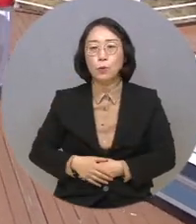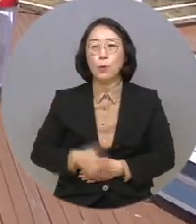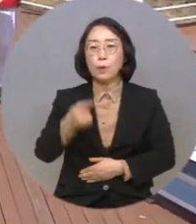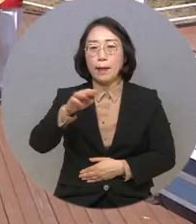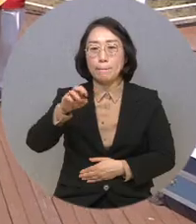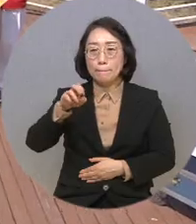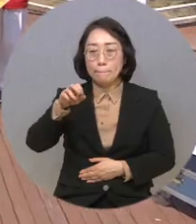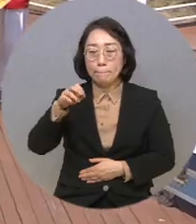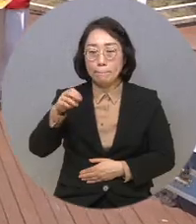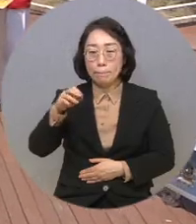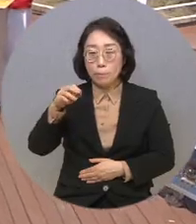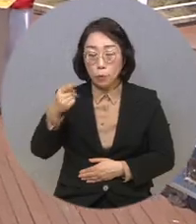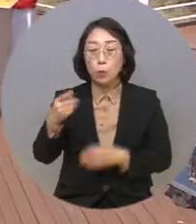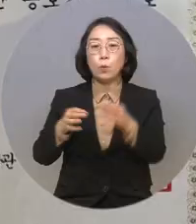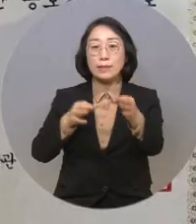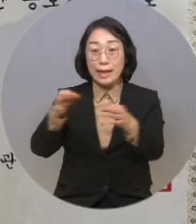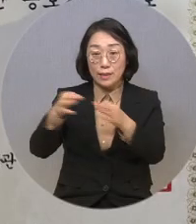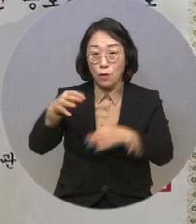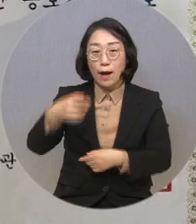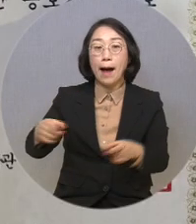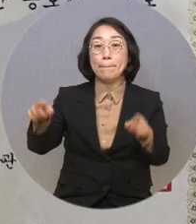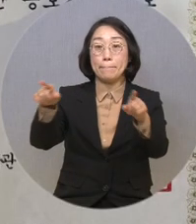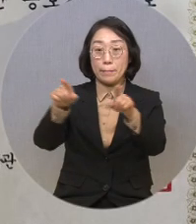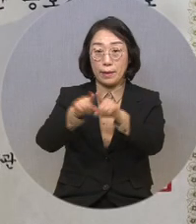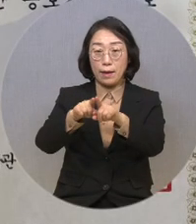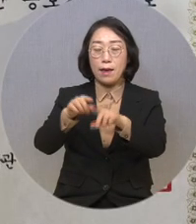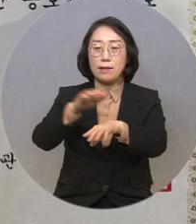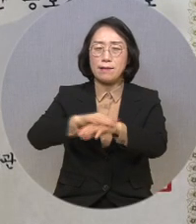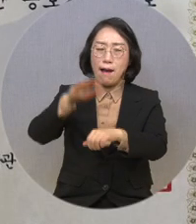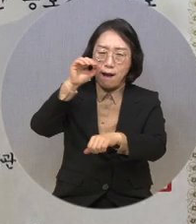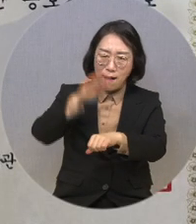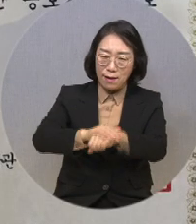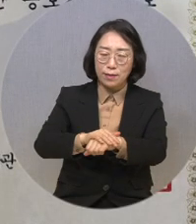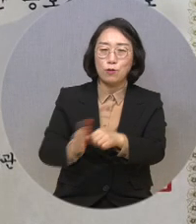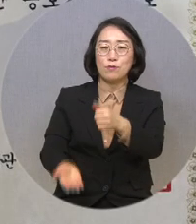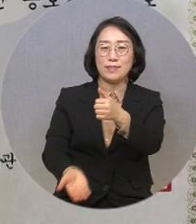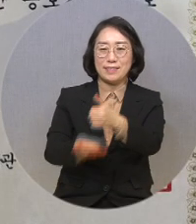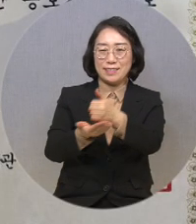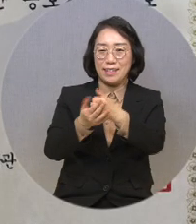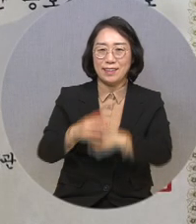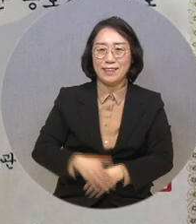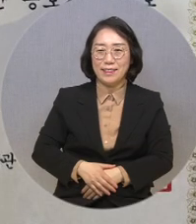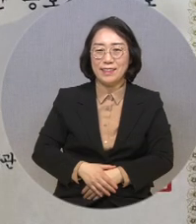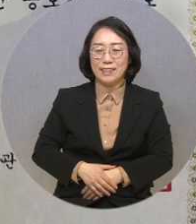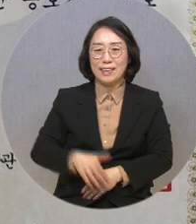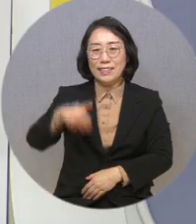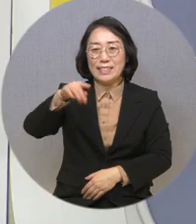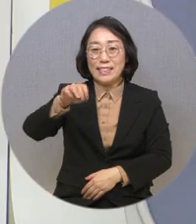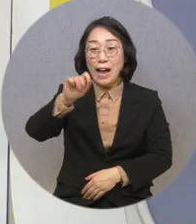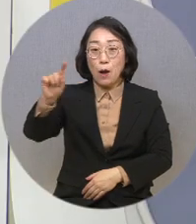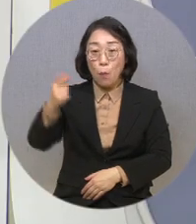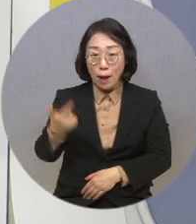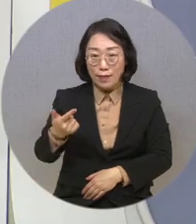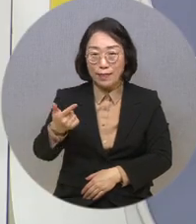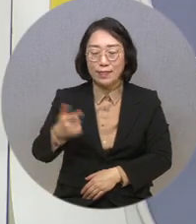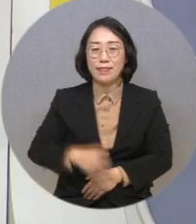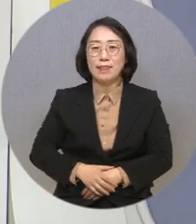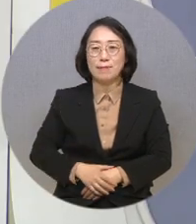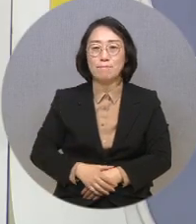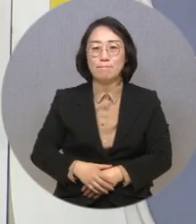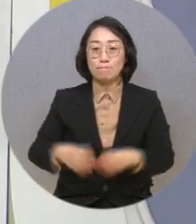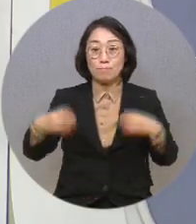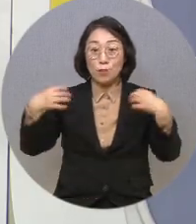우리가 방송을 했었잖아요. 네, 그래서 네. 잘했다고 농림축산식품부 장관님께서 상 주셨죠.